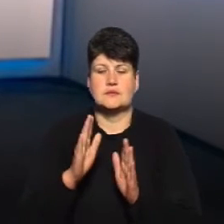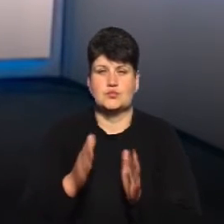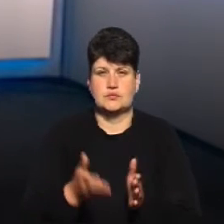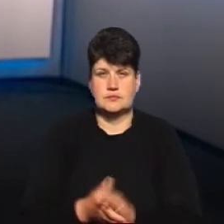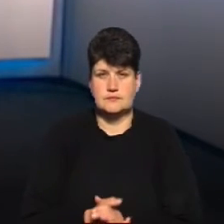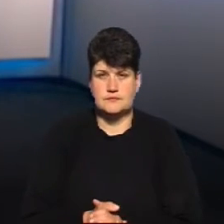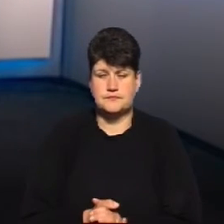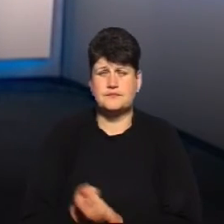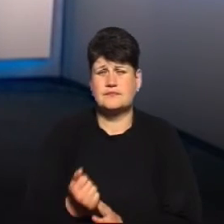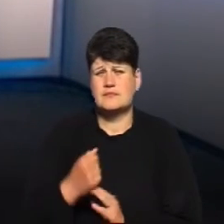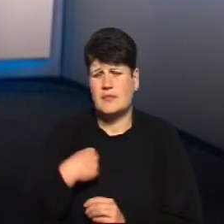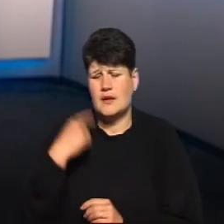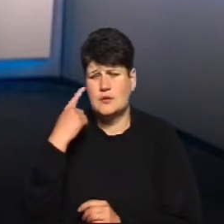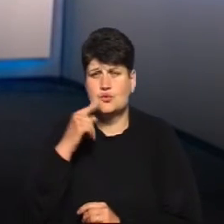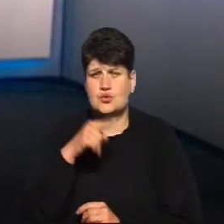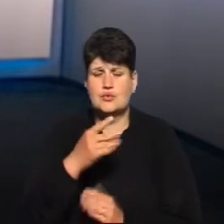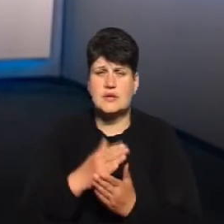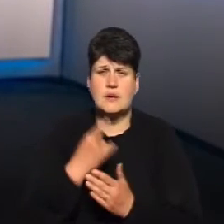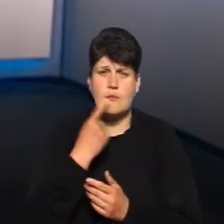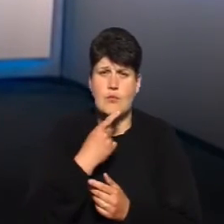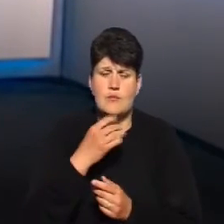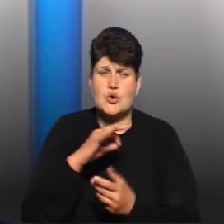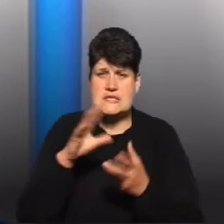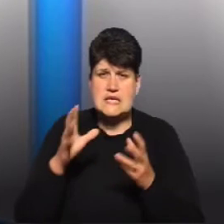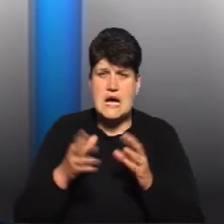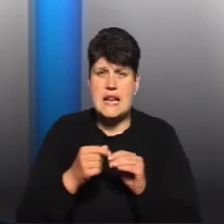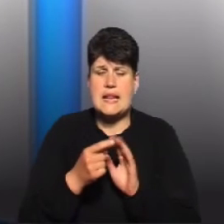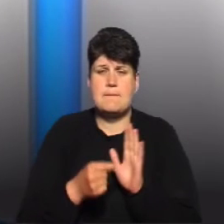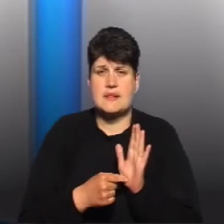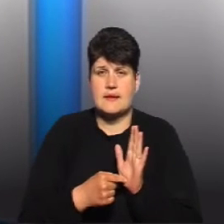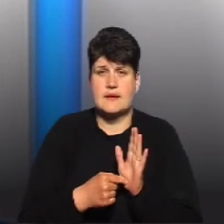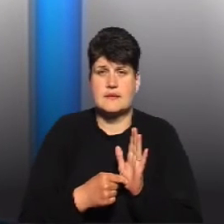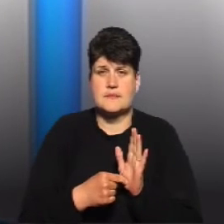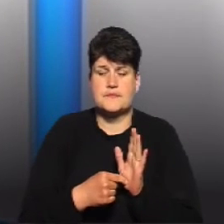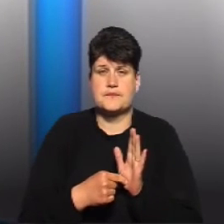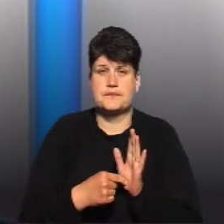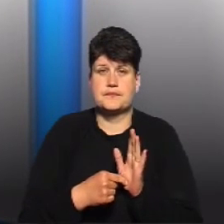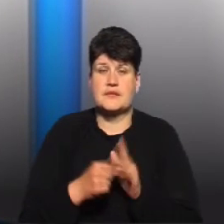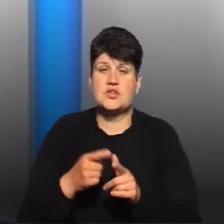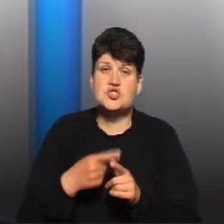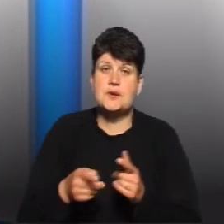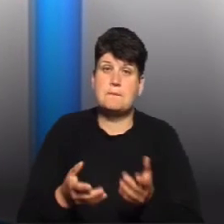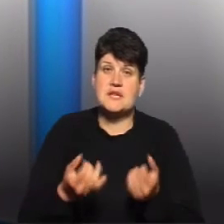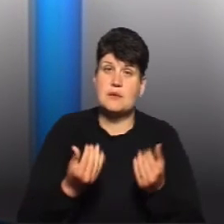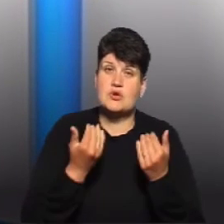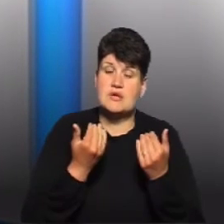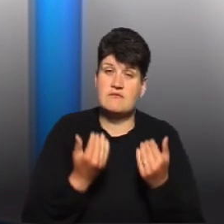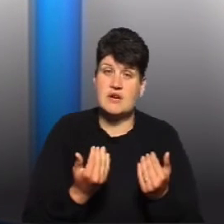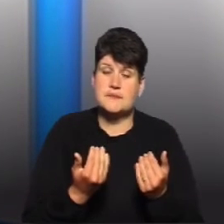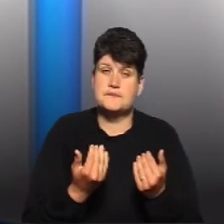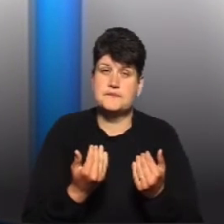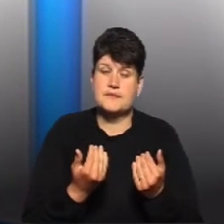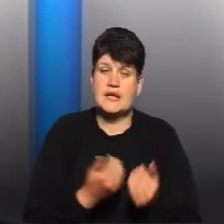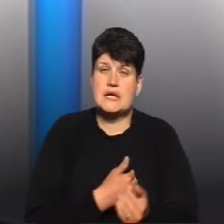думаю, що тут йде мова про... Це може бути якесь загальне питання, так? Тобто, наприклад, чи підтримуєте ви